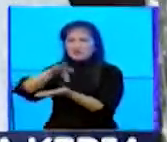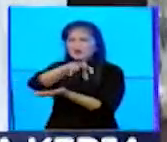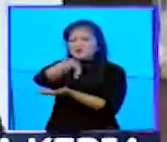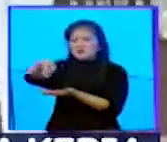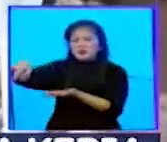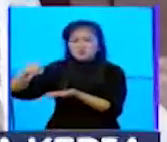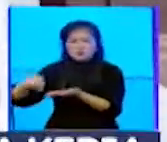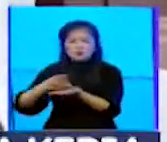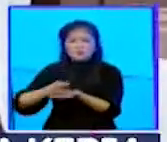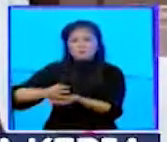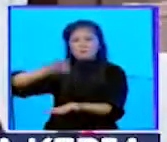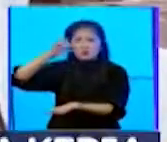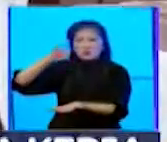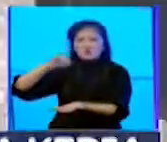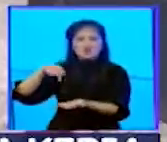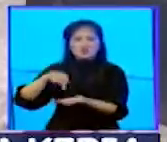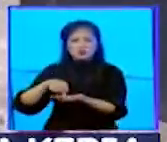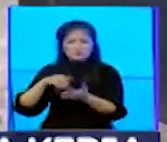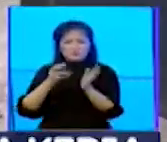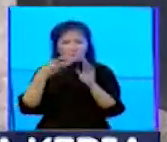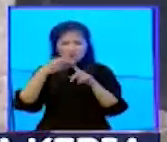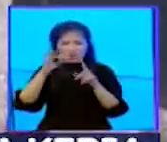merusak fasilitas umum maupun kendaraan dinas polisi.